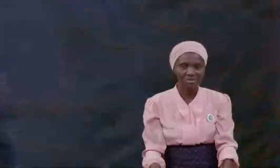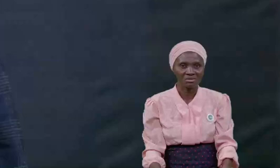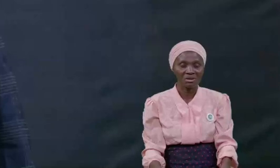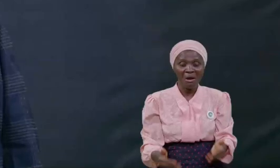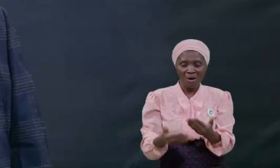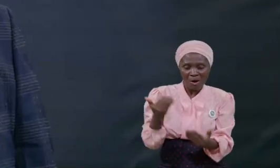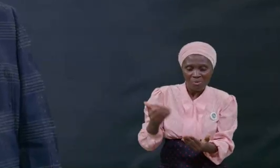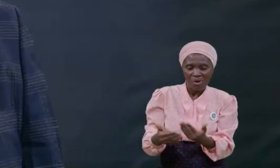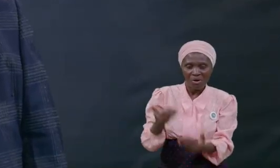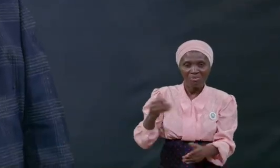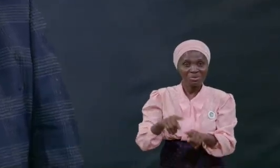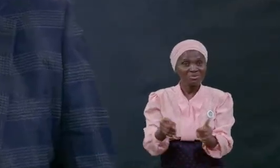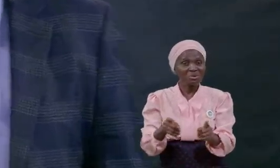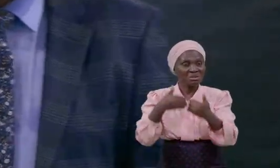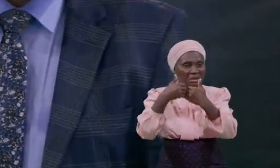Je ne serai pas perdu.